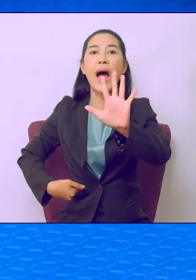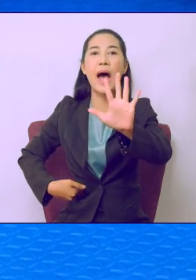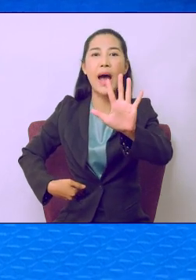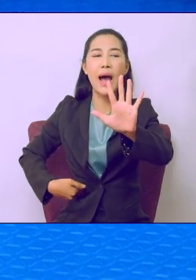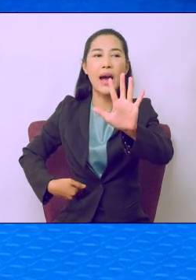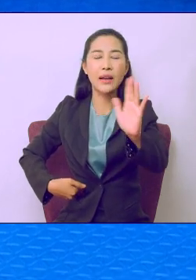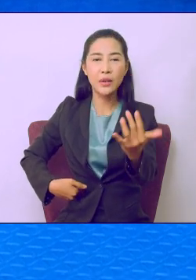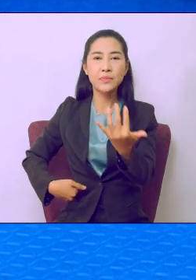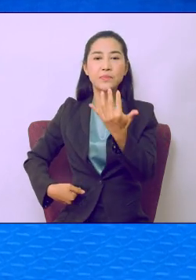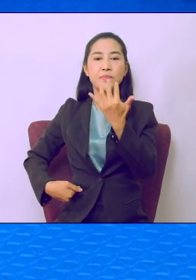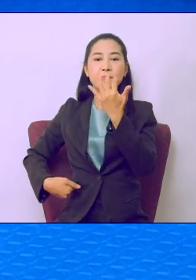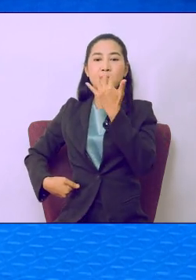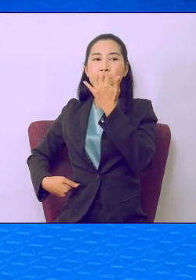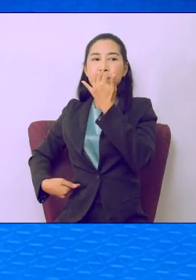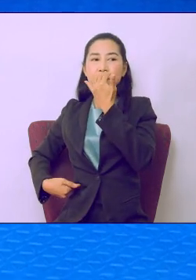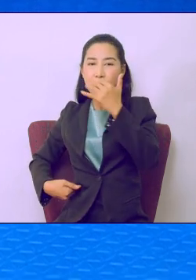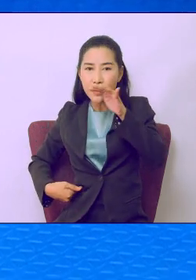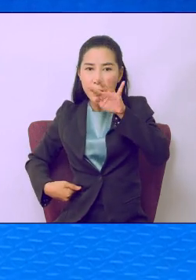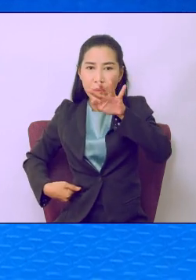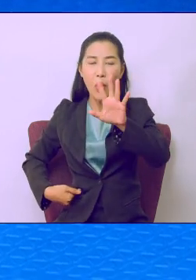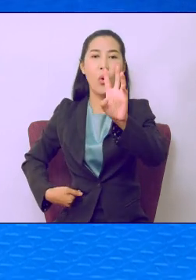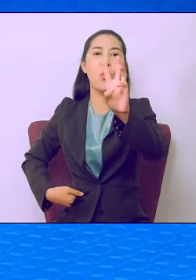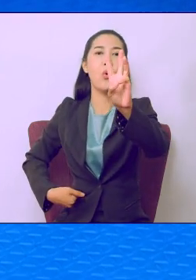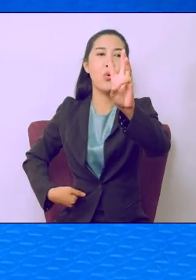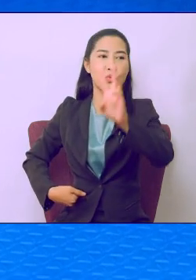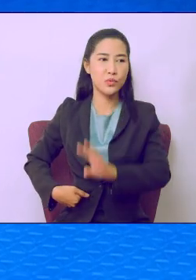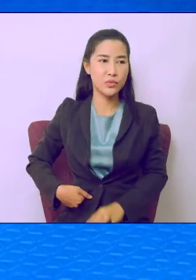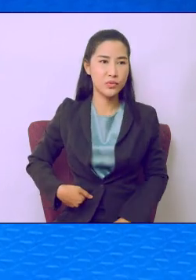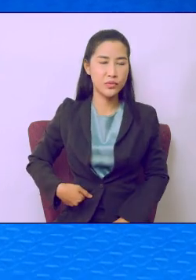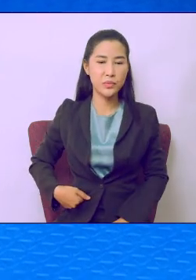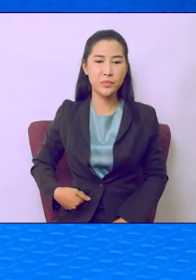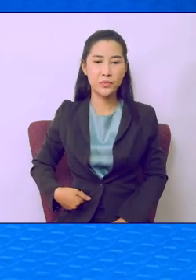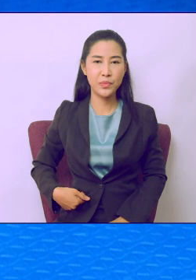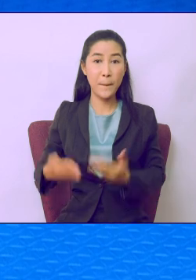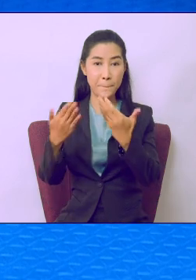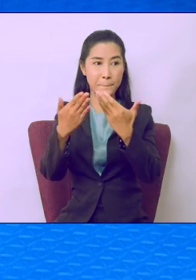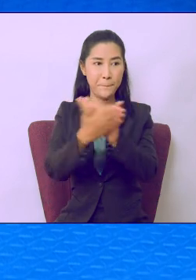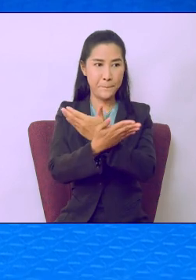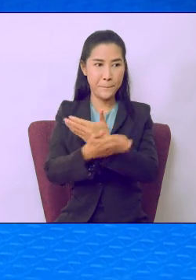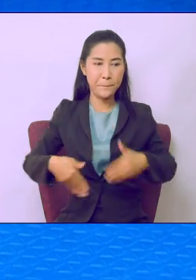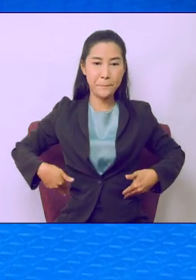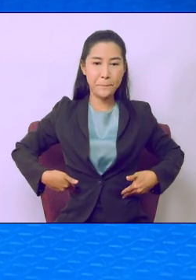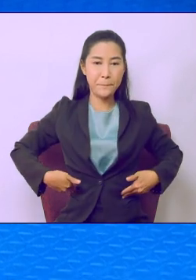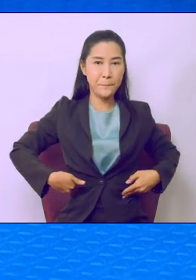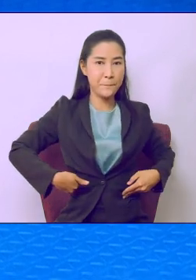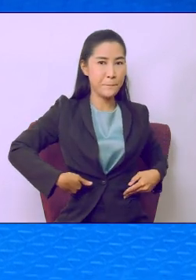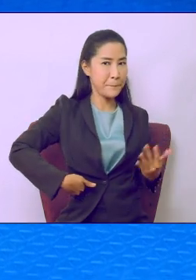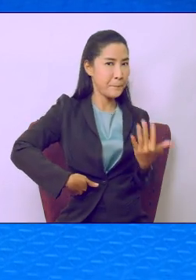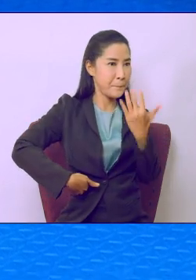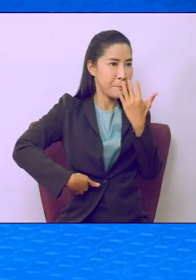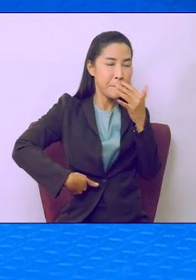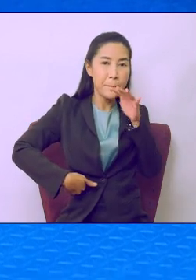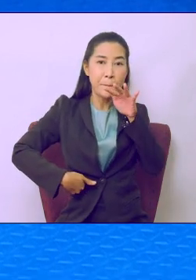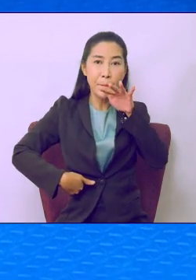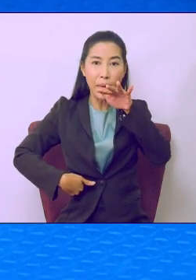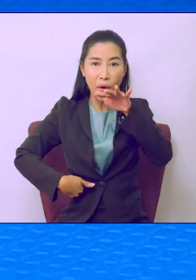5หายใจเข้าครับหายใจออกครับ 6อ่าเตรียมเปลี่ยนข้างครับ 12 3หายใจเข้า